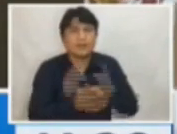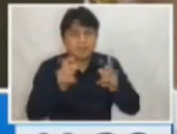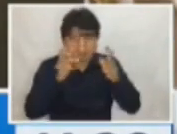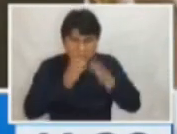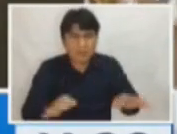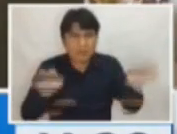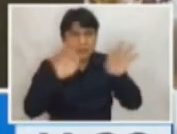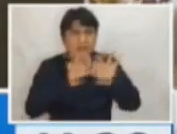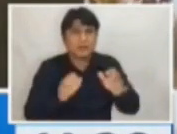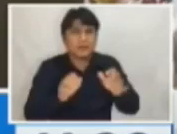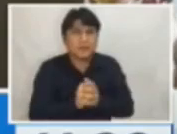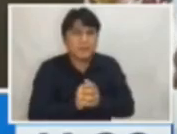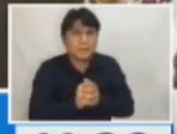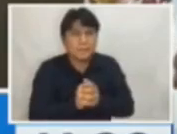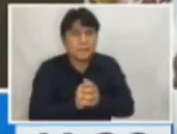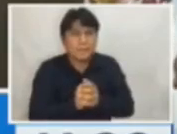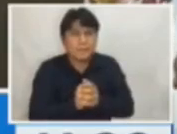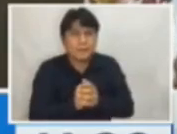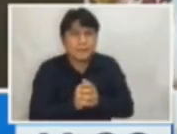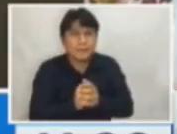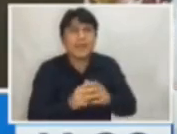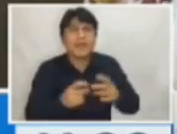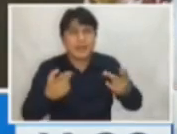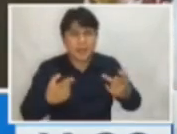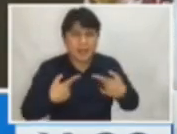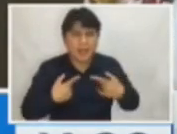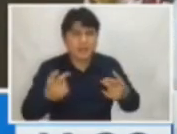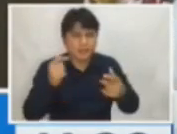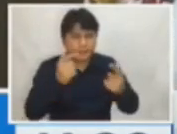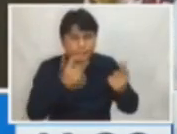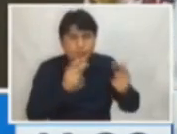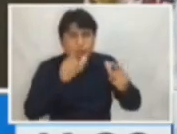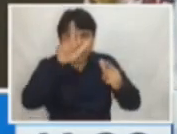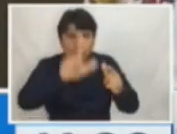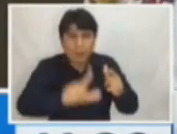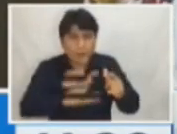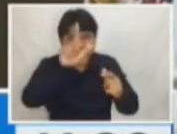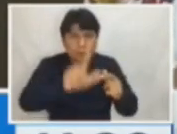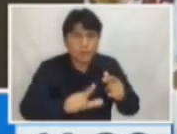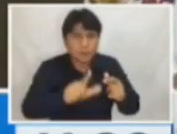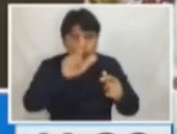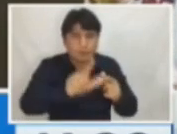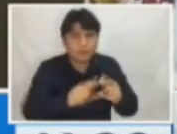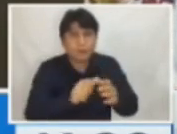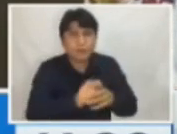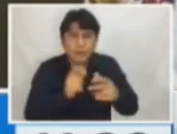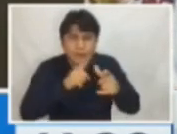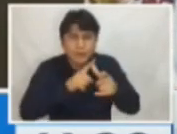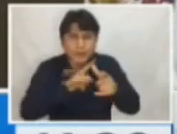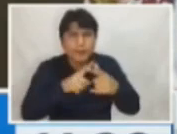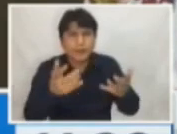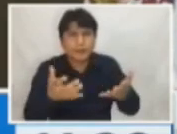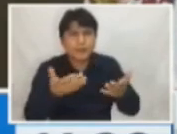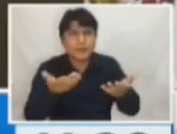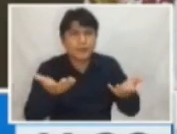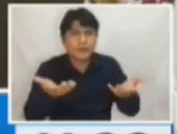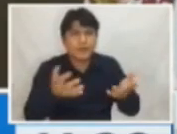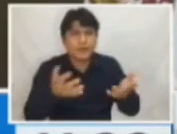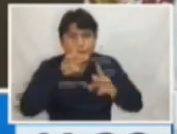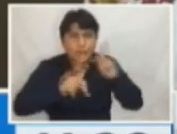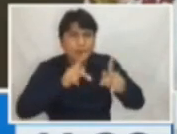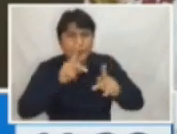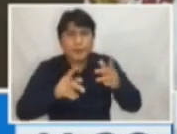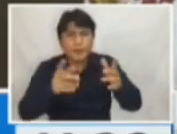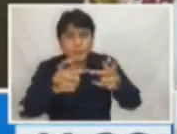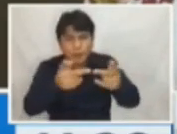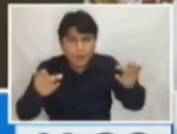na buong probinsya sa mga naka-ECQ ngayon, kundi pupunta na tayo sa mga barangays or municipalidad